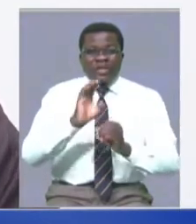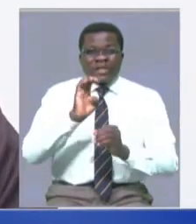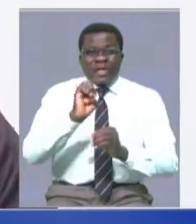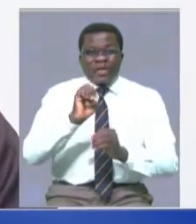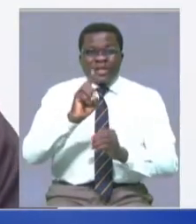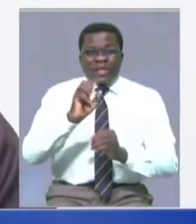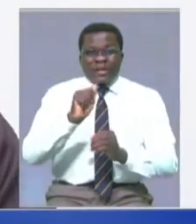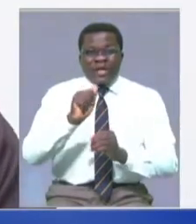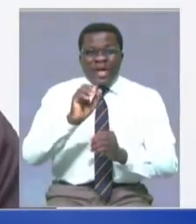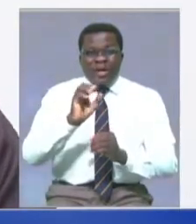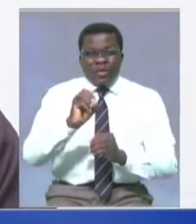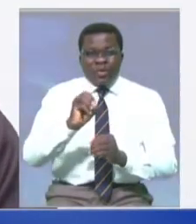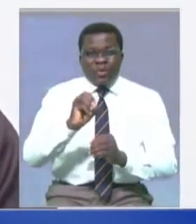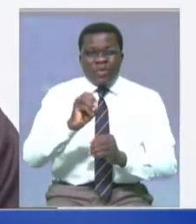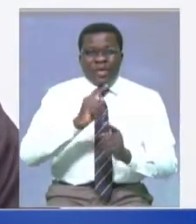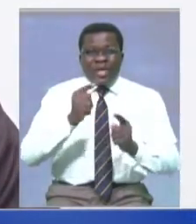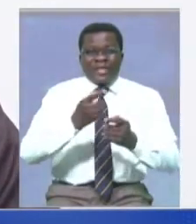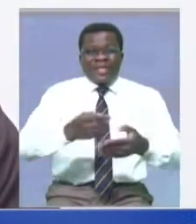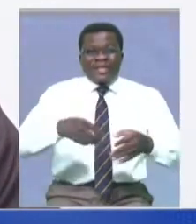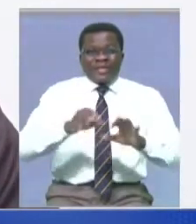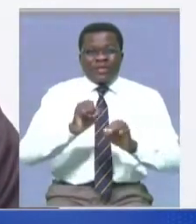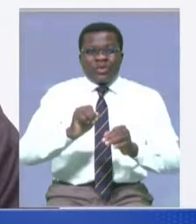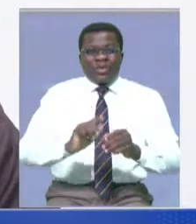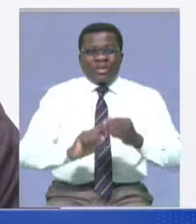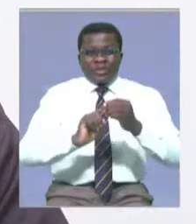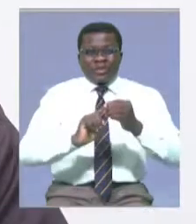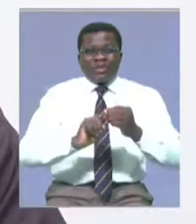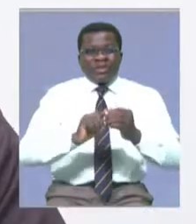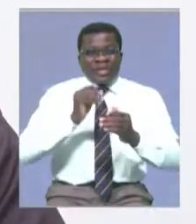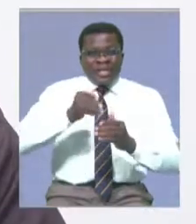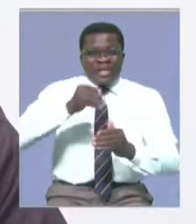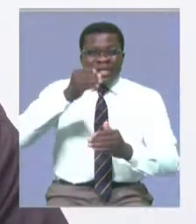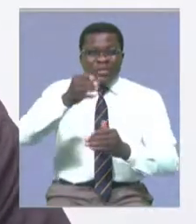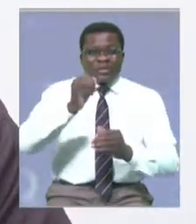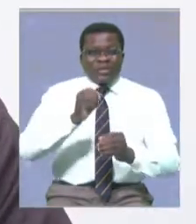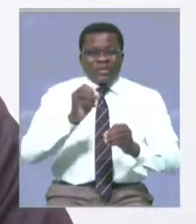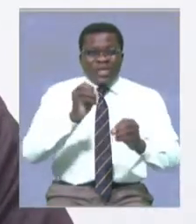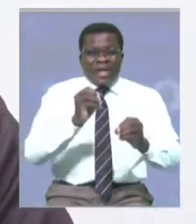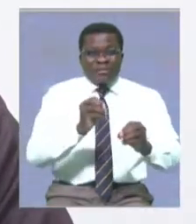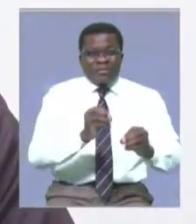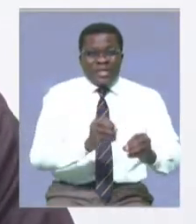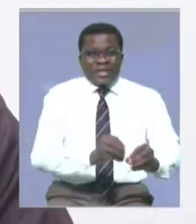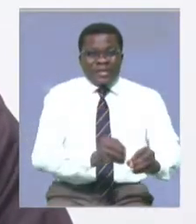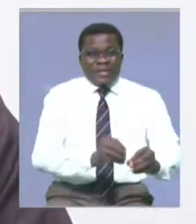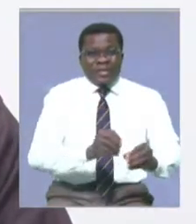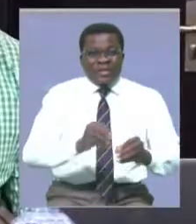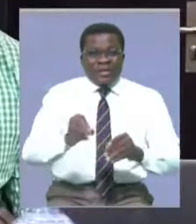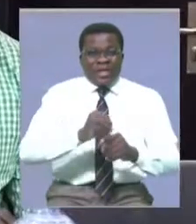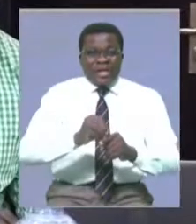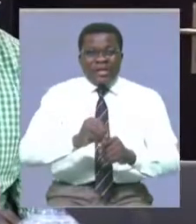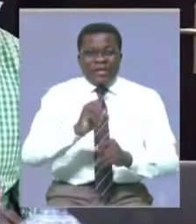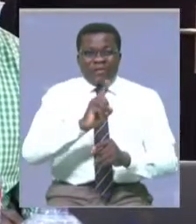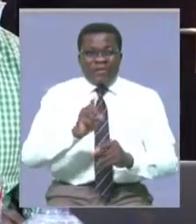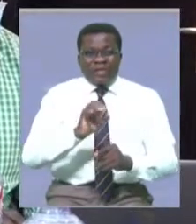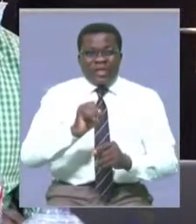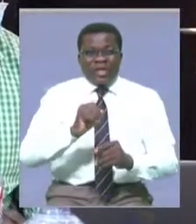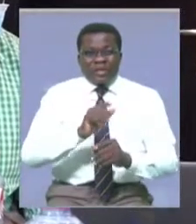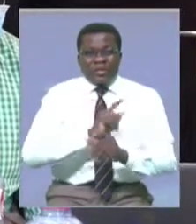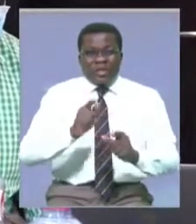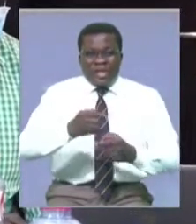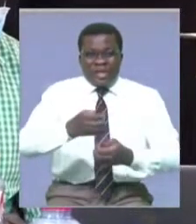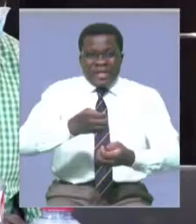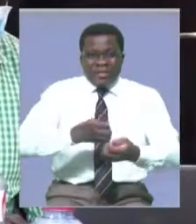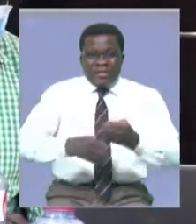CEDEAO, est très important, notamment dans la perspective de la mise en œuvre de la zone de la